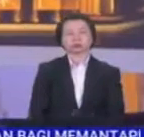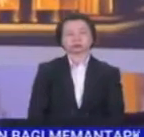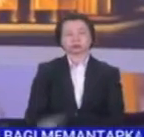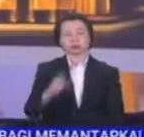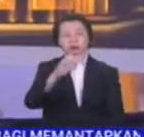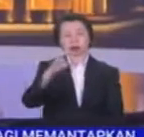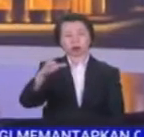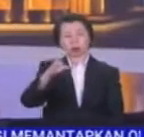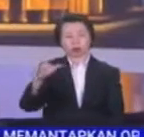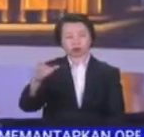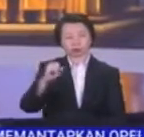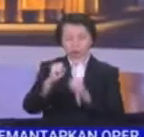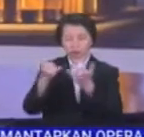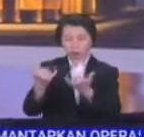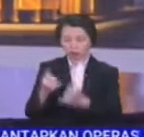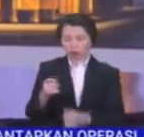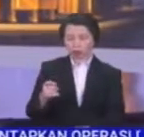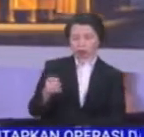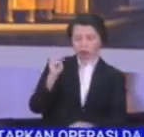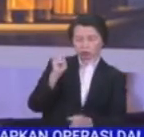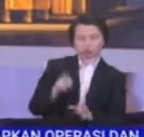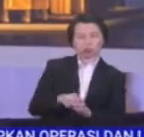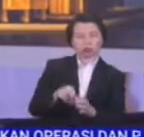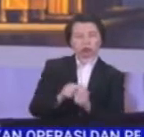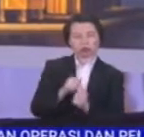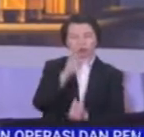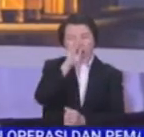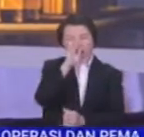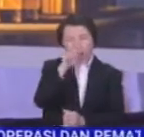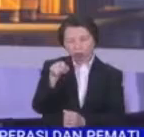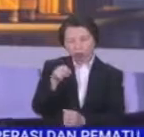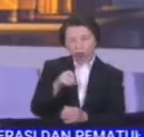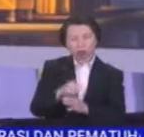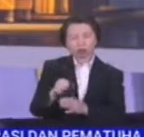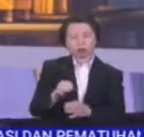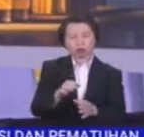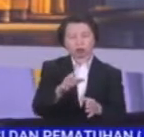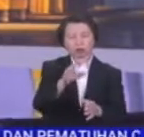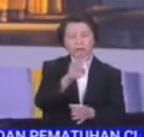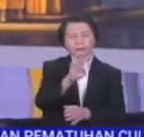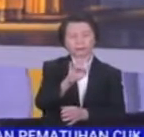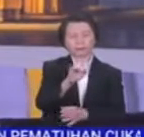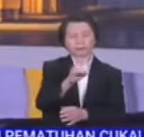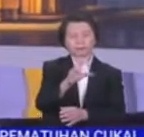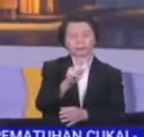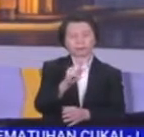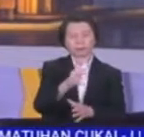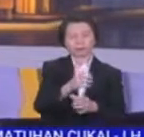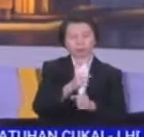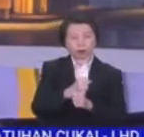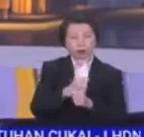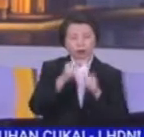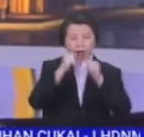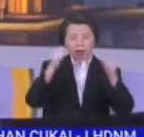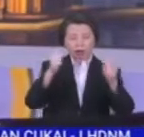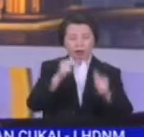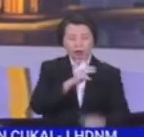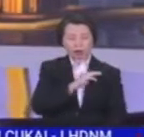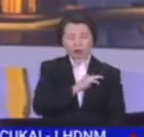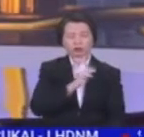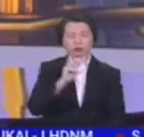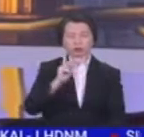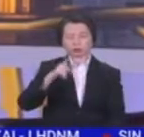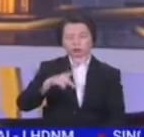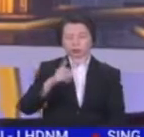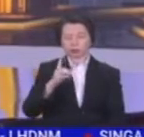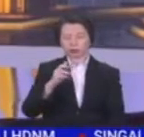Ratusan syarikat dikenal pasti terlibat dalam aktiviti penipuan dalam bidaan perolehan awam. Menteri Perdagangan Dalam Negeri dan Hal